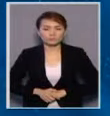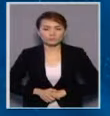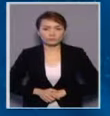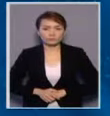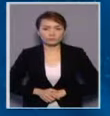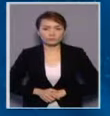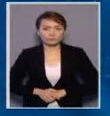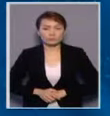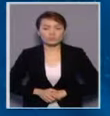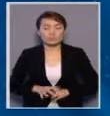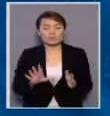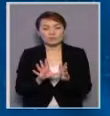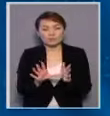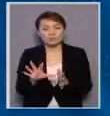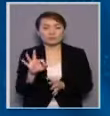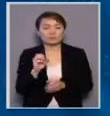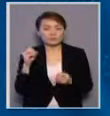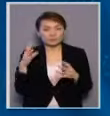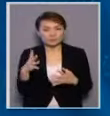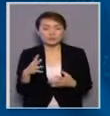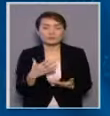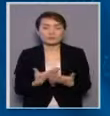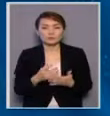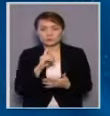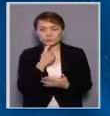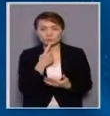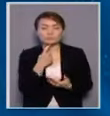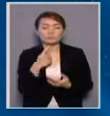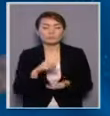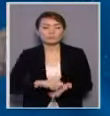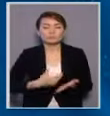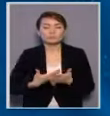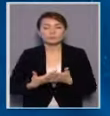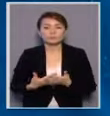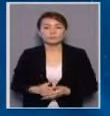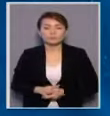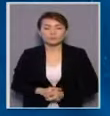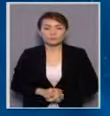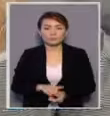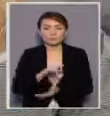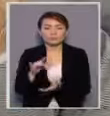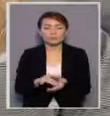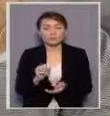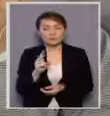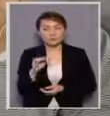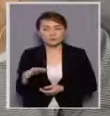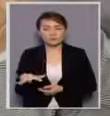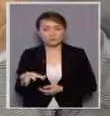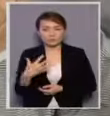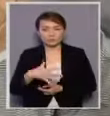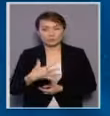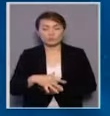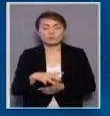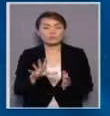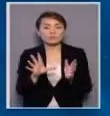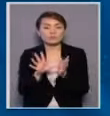Округтің электр желілер мәселесі қиын болған, оған қатысты мысалға былтыр қала әкімдігі 50-ден астам